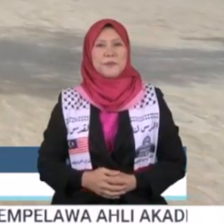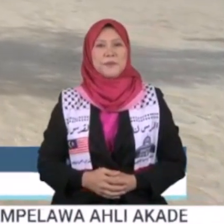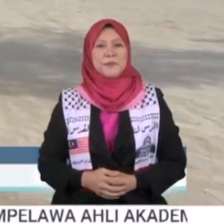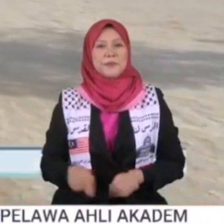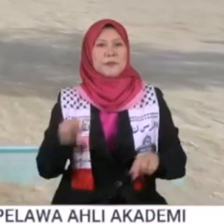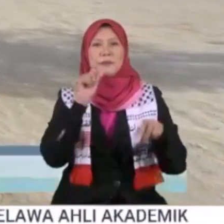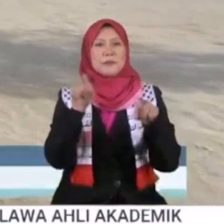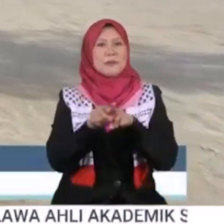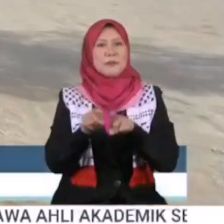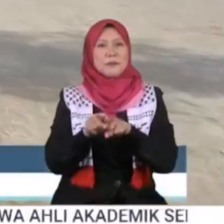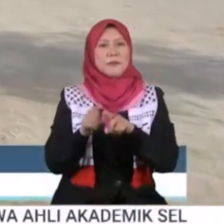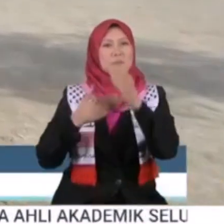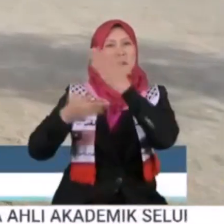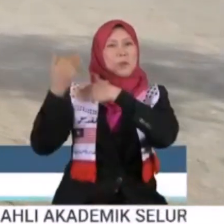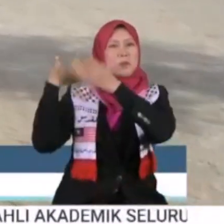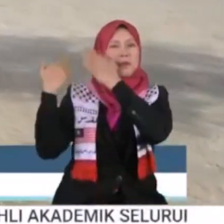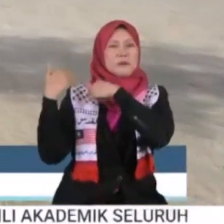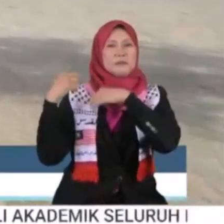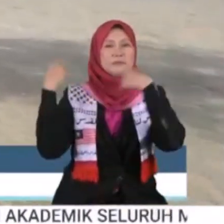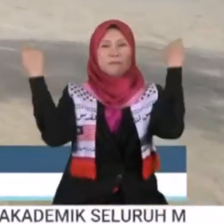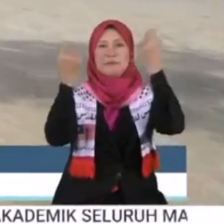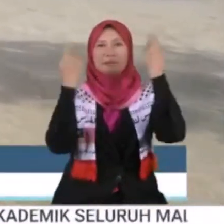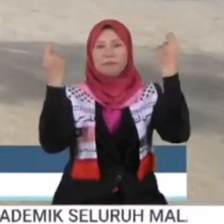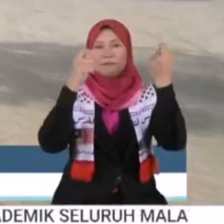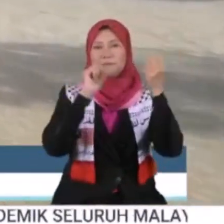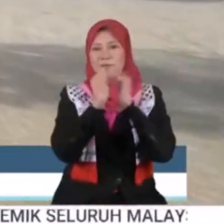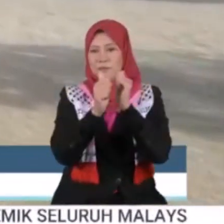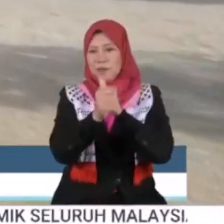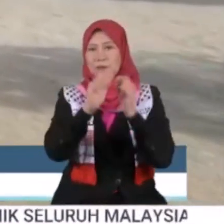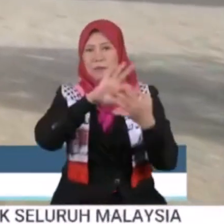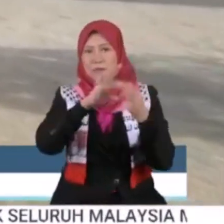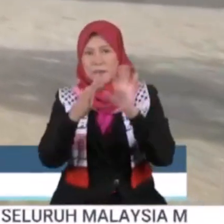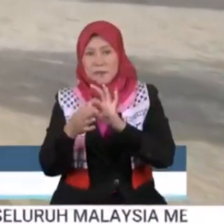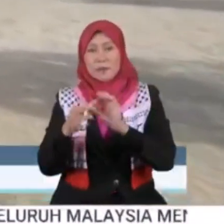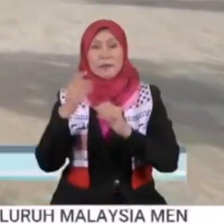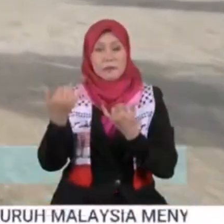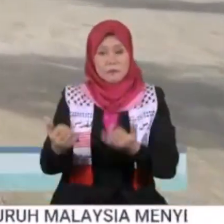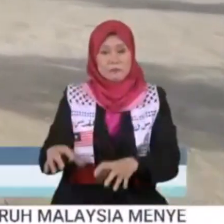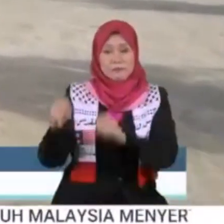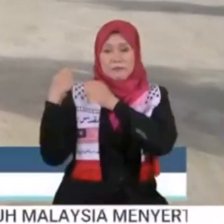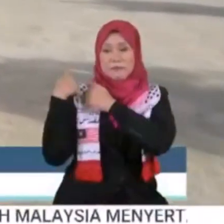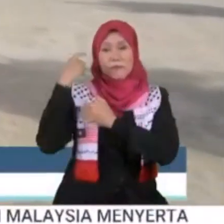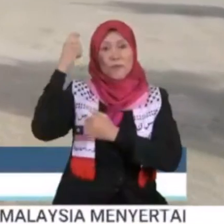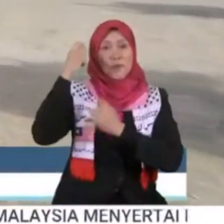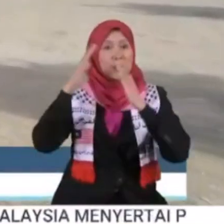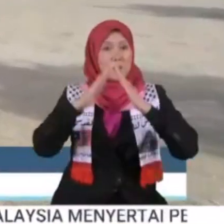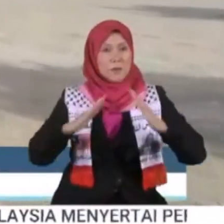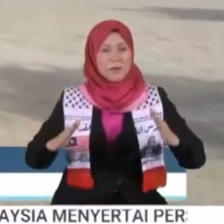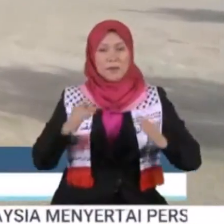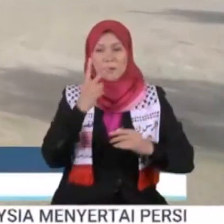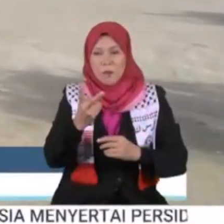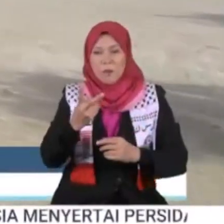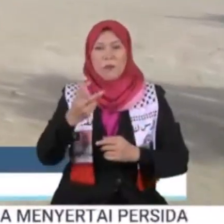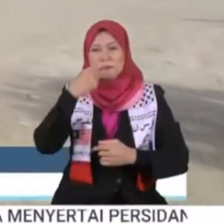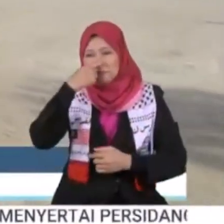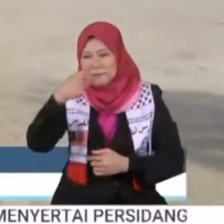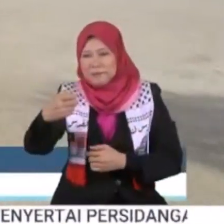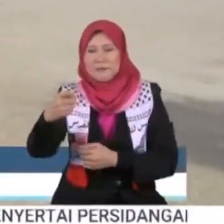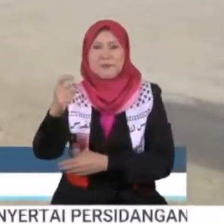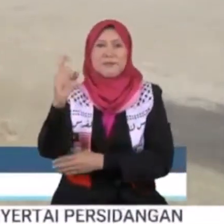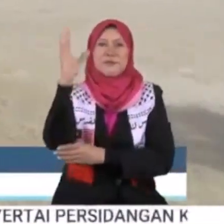Tidak seperti temasya-temasya sukan Olimpik sebelum ini, Paris selaku tuan rumah menampilkan kelainan pada kawah obornya yang dikenali